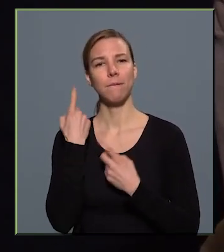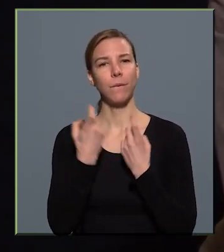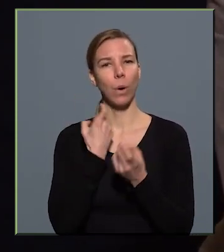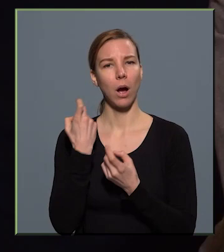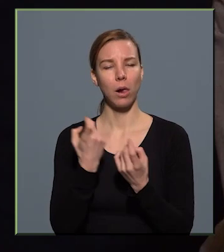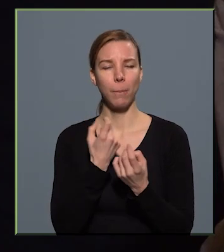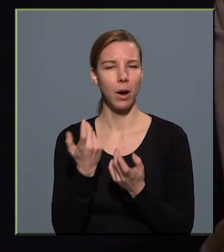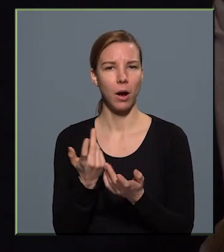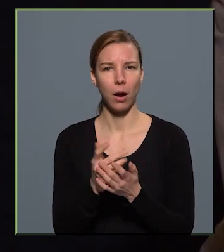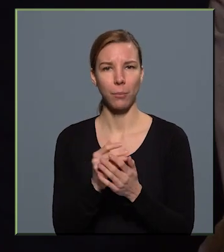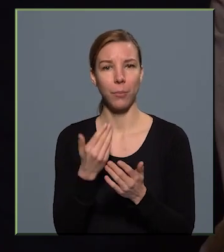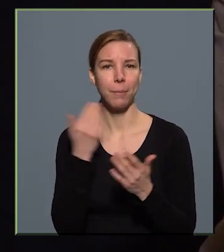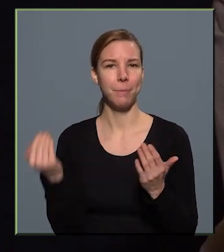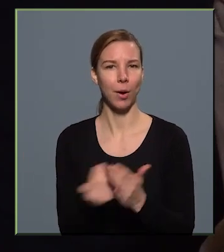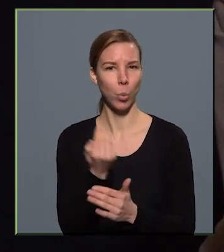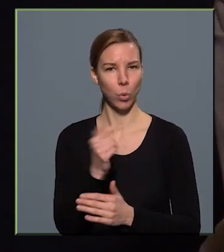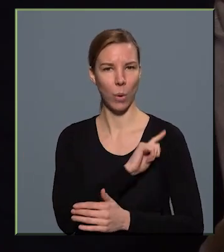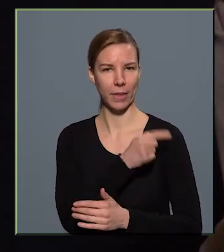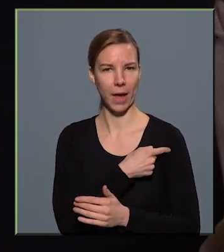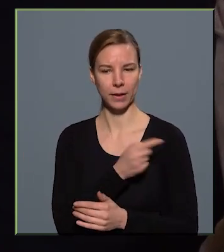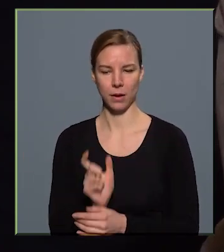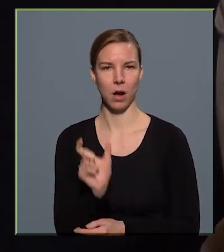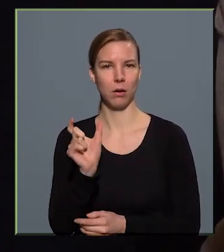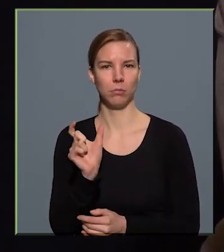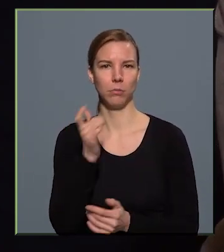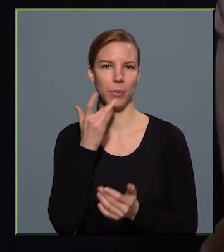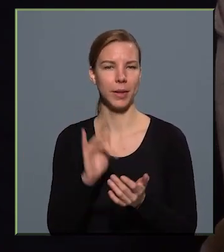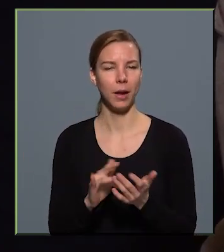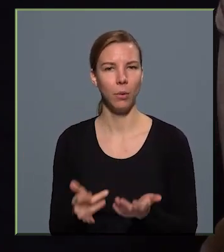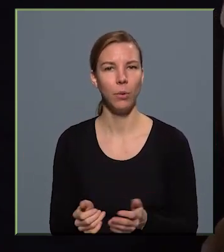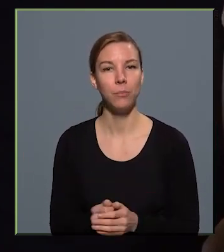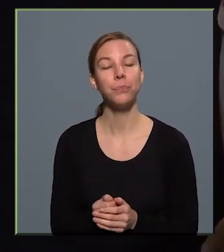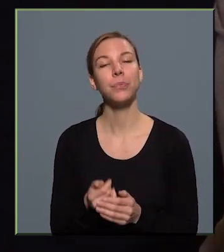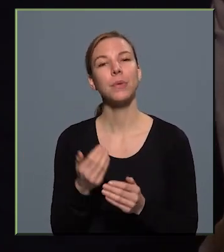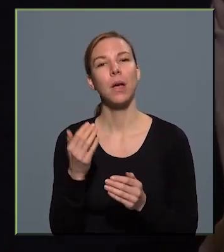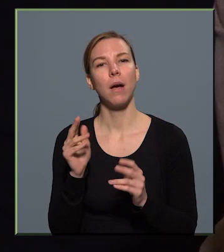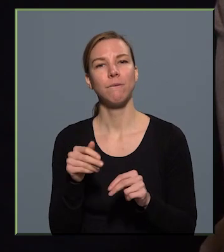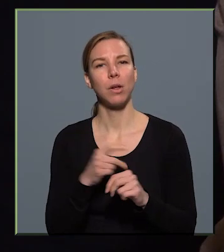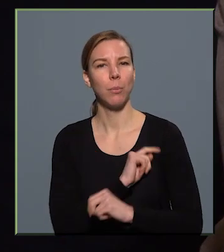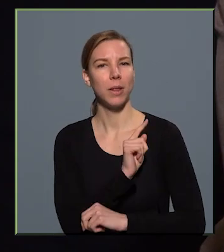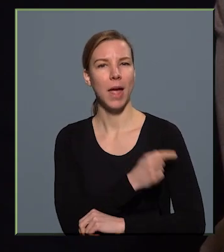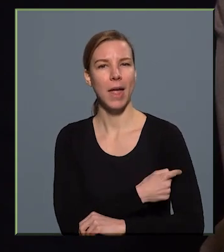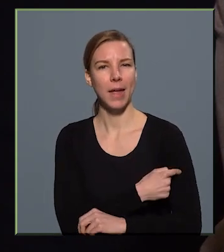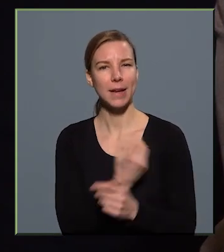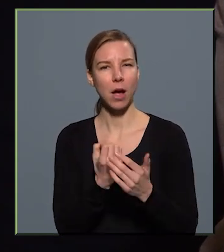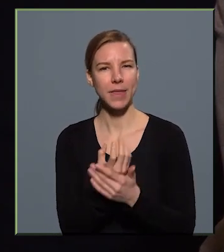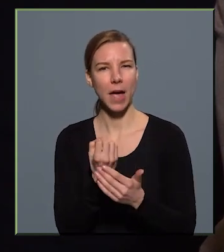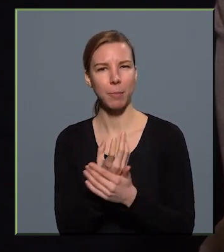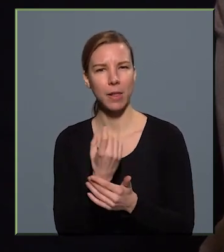a megújuló energia fogalma, de voltak éppen maga az energia